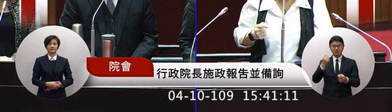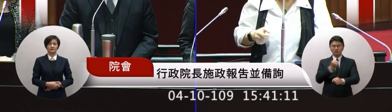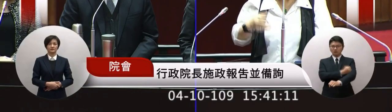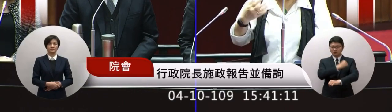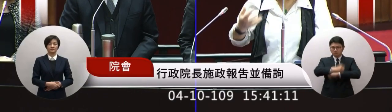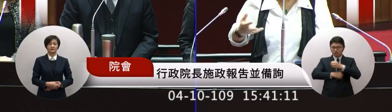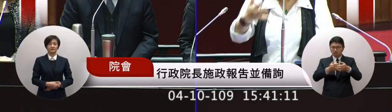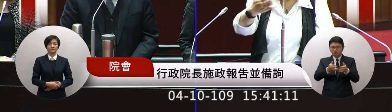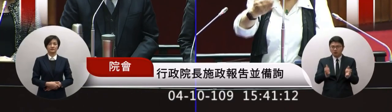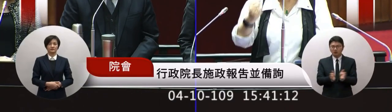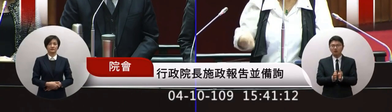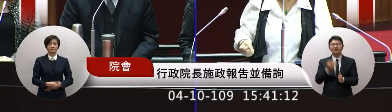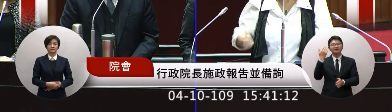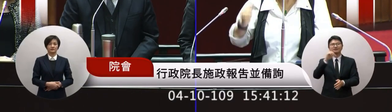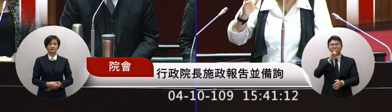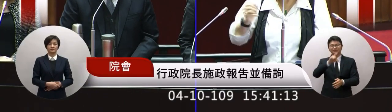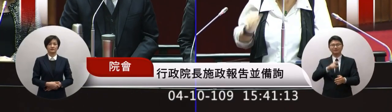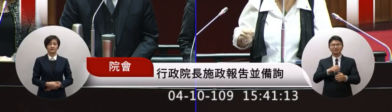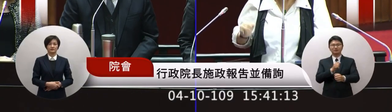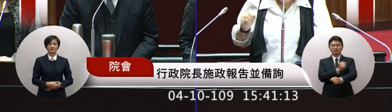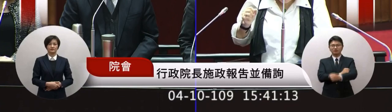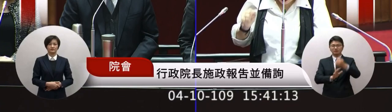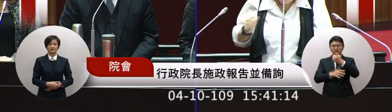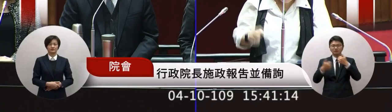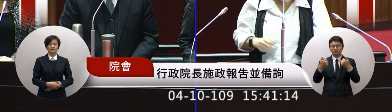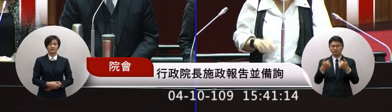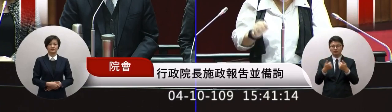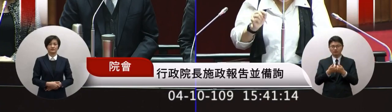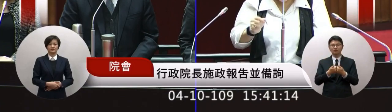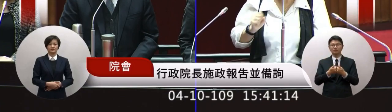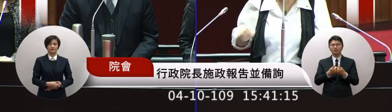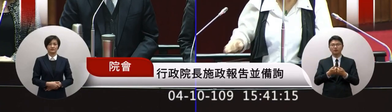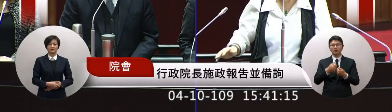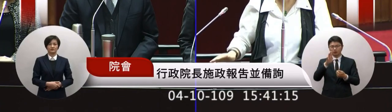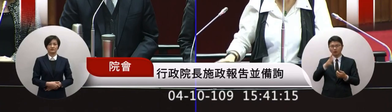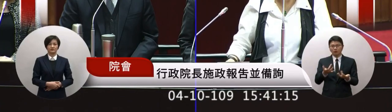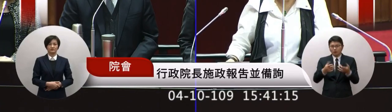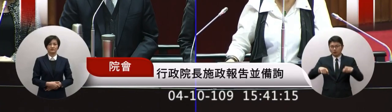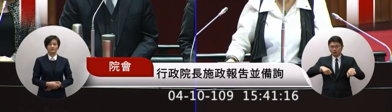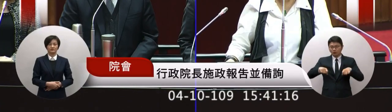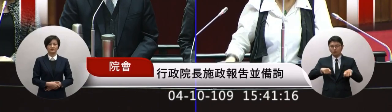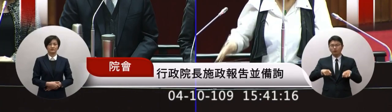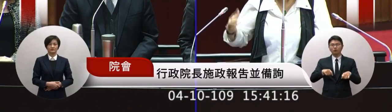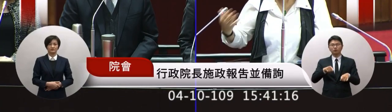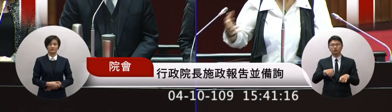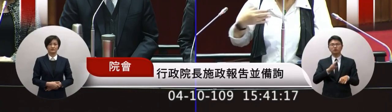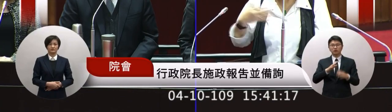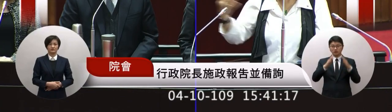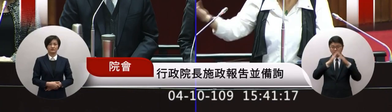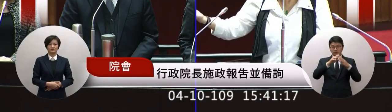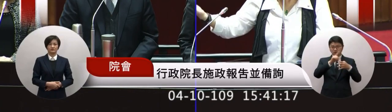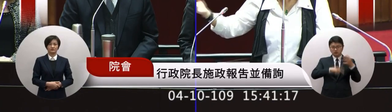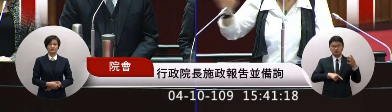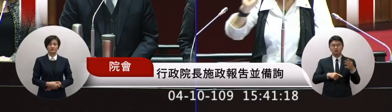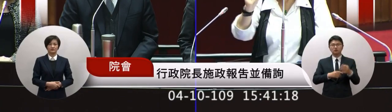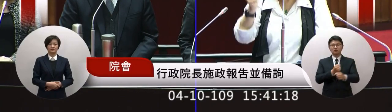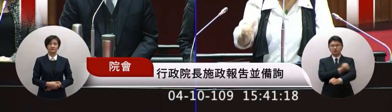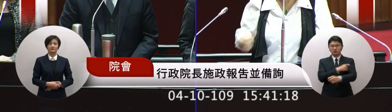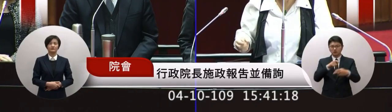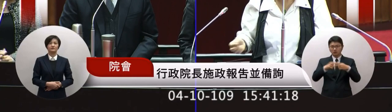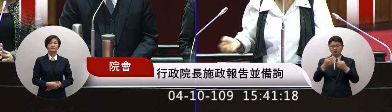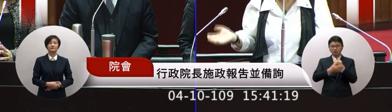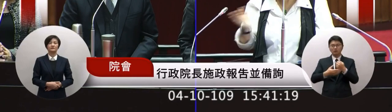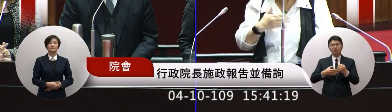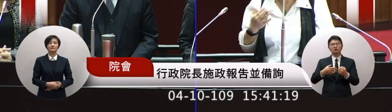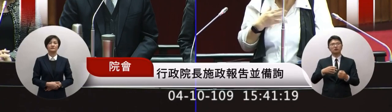部那个时候劳委会就已经草拟了家事劳工保障法，那时候我还在政府有一点